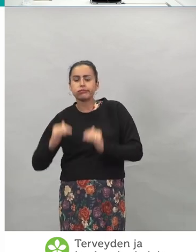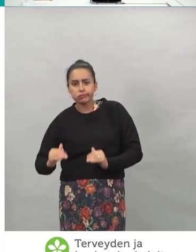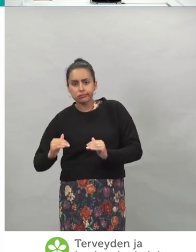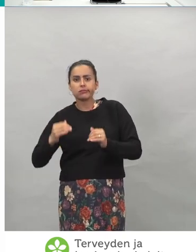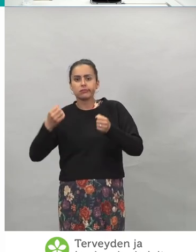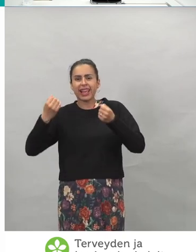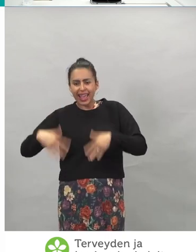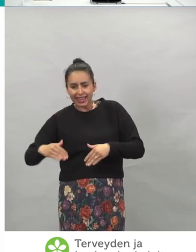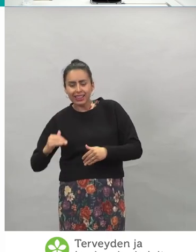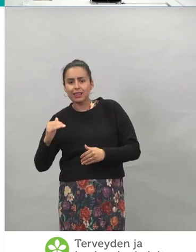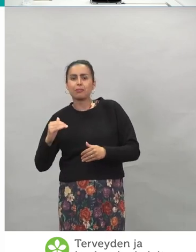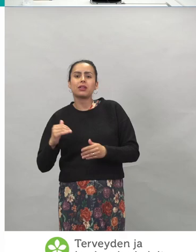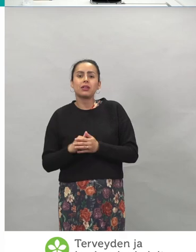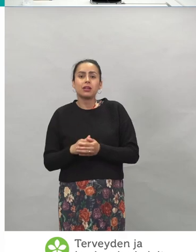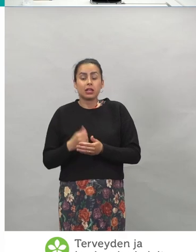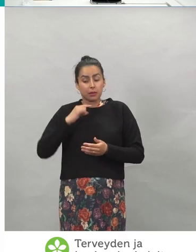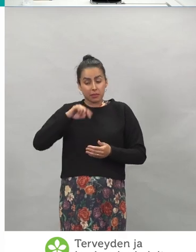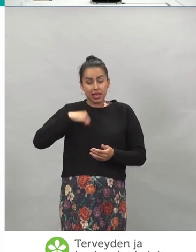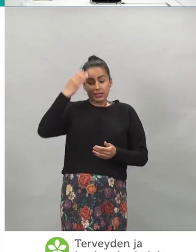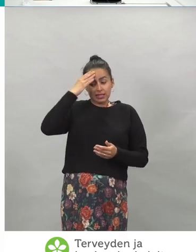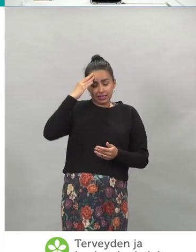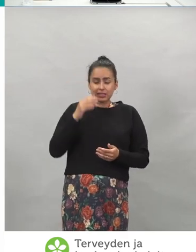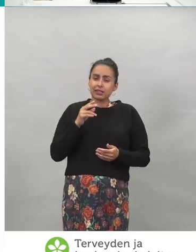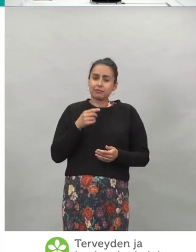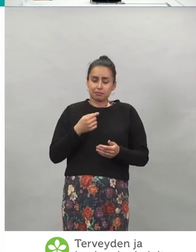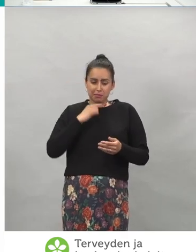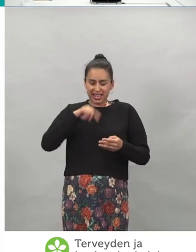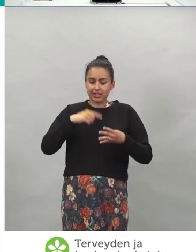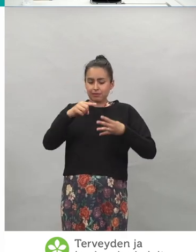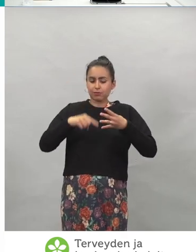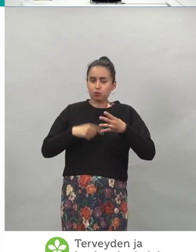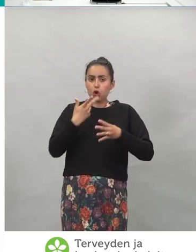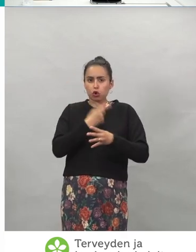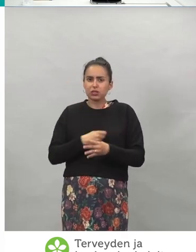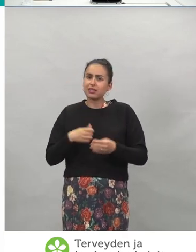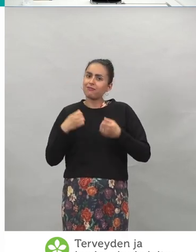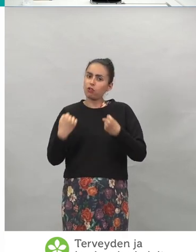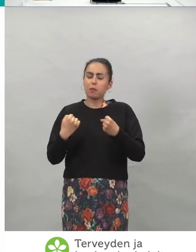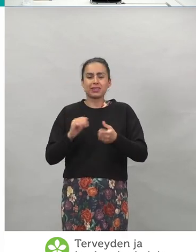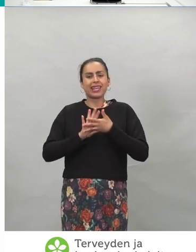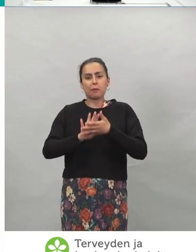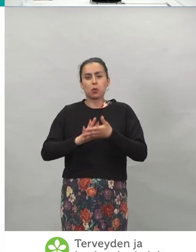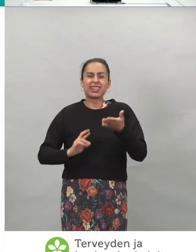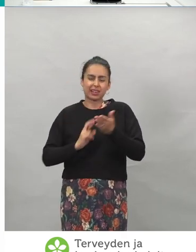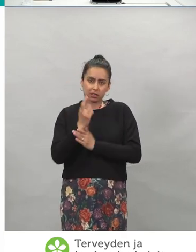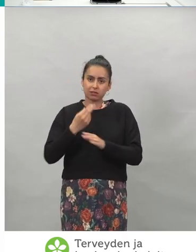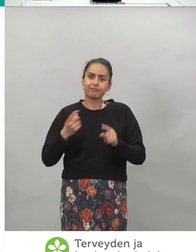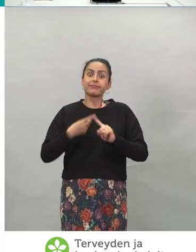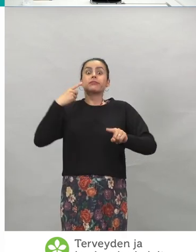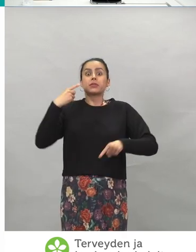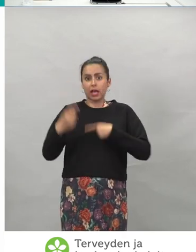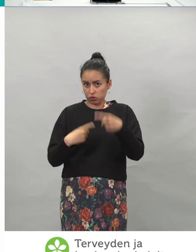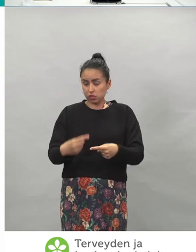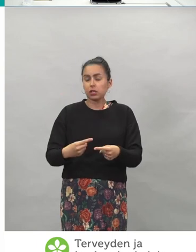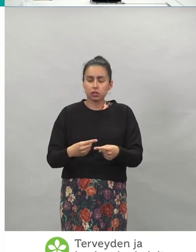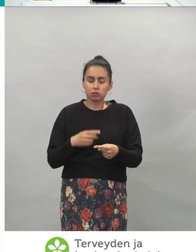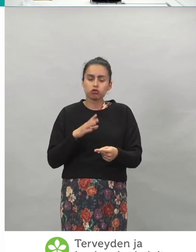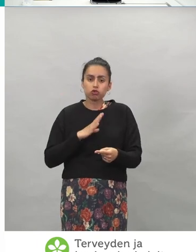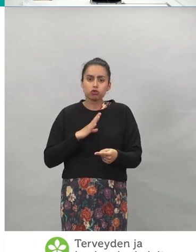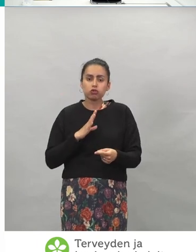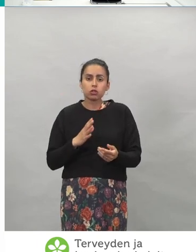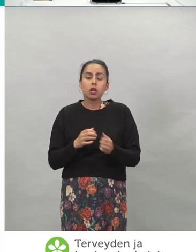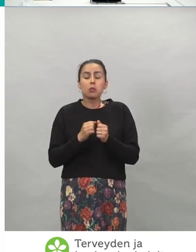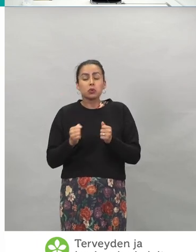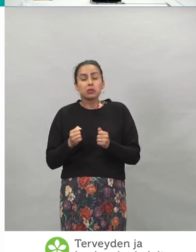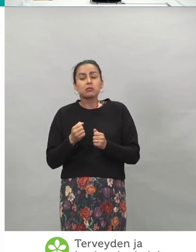käytössä olevista rokotteista, että ne on erittäin voimakkaita immuunireaktion käynnistäjiä. Mutta on tietysti